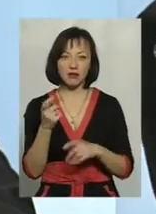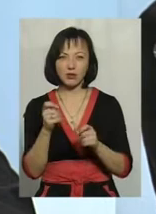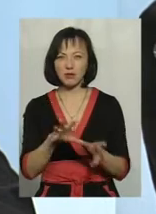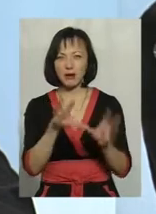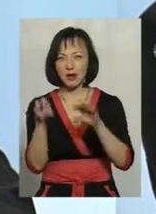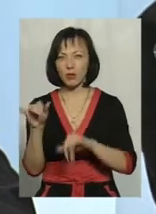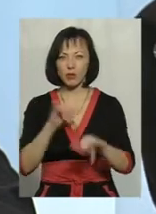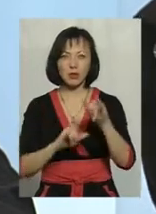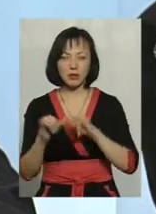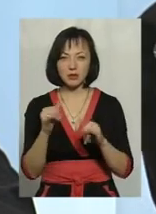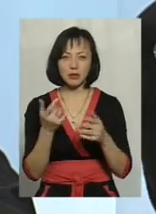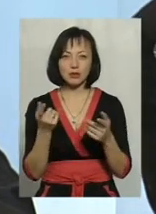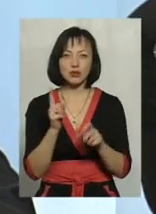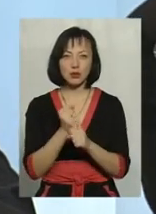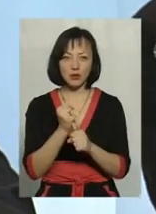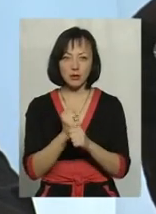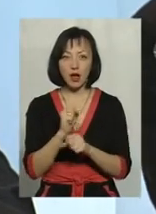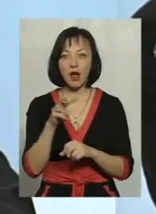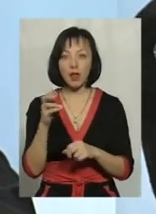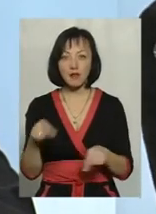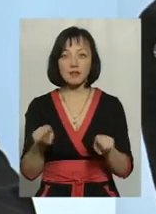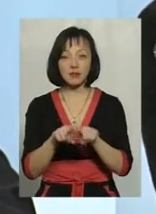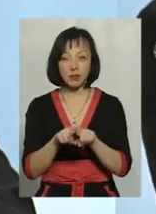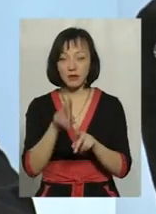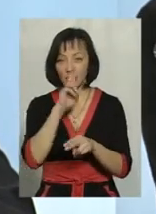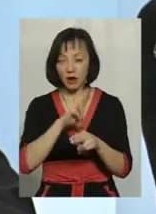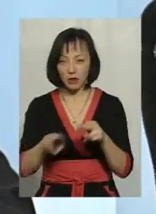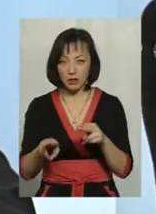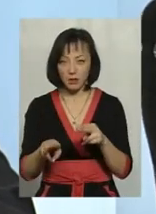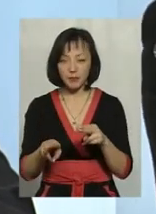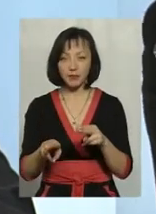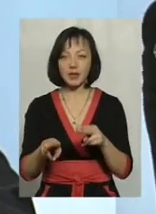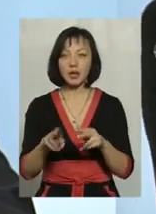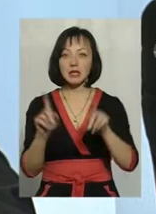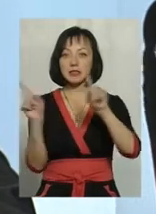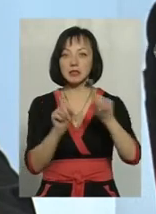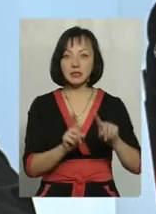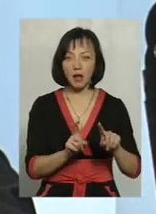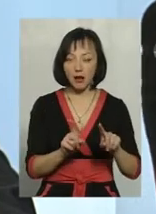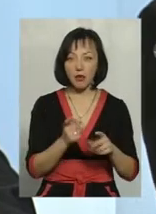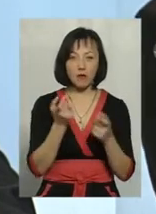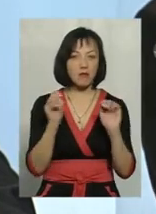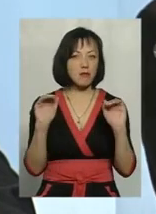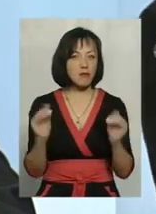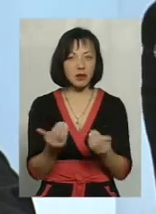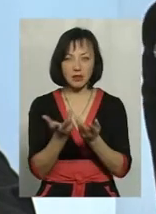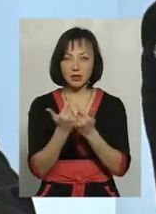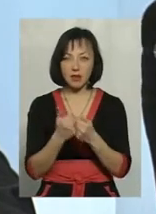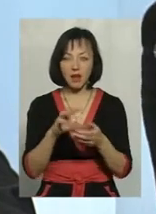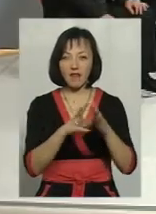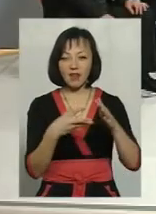переїхали кудись, там щось гуляють, щось робиться. Але ж все рівно втратили, да? Закарпаття дуже обмежена кількість, тому що